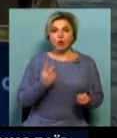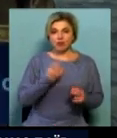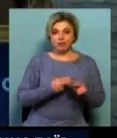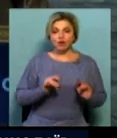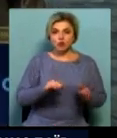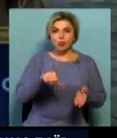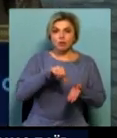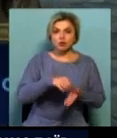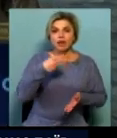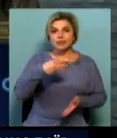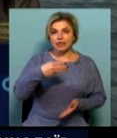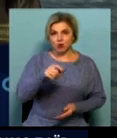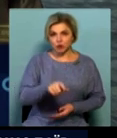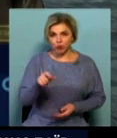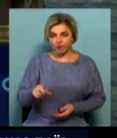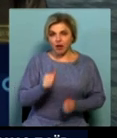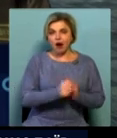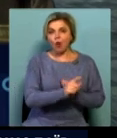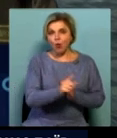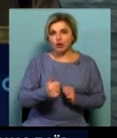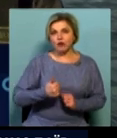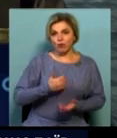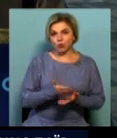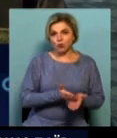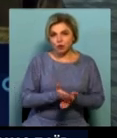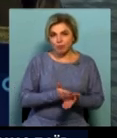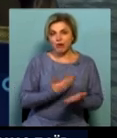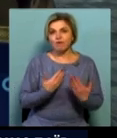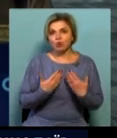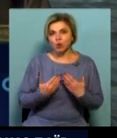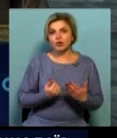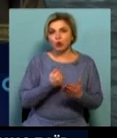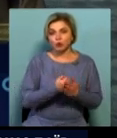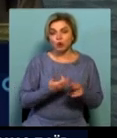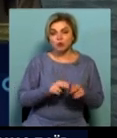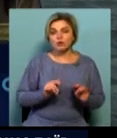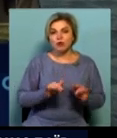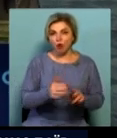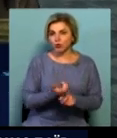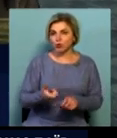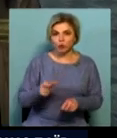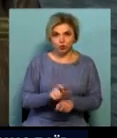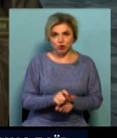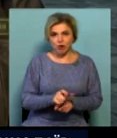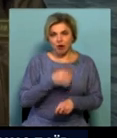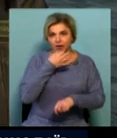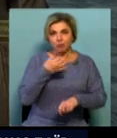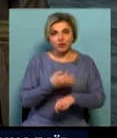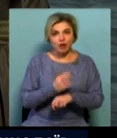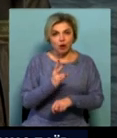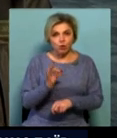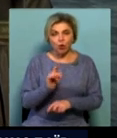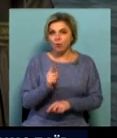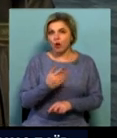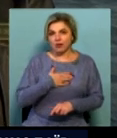присутні 30 чоловік. Кожен військовослужбовець відноситься до даного заходу дуже, дуже відповідально, тому що це